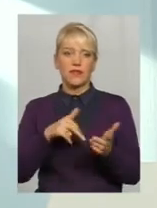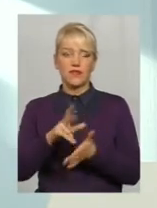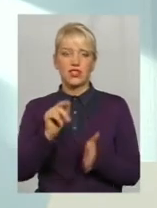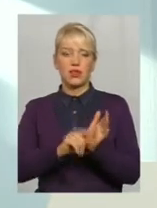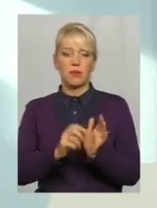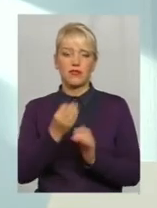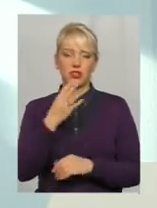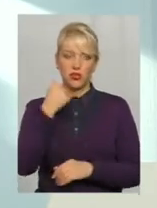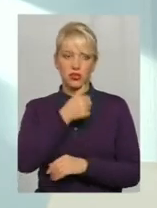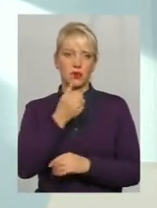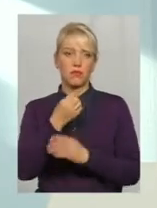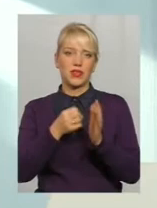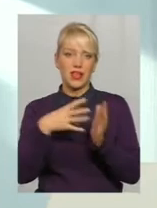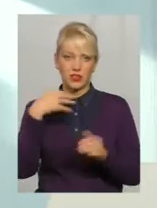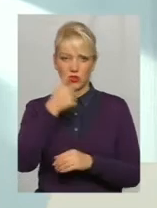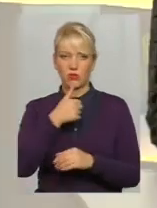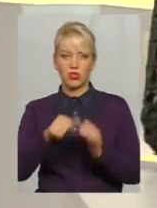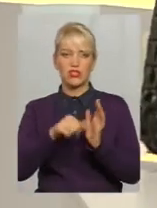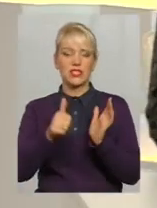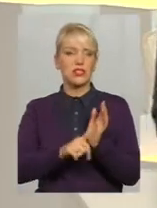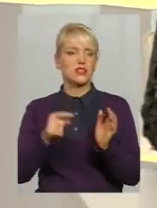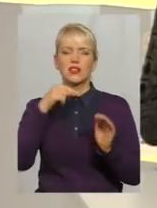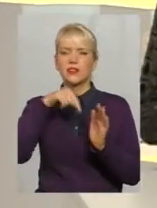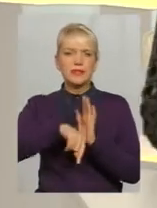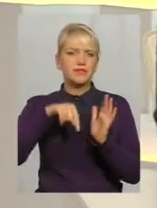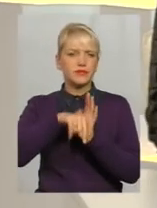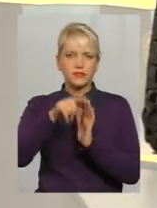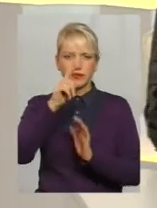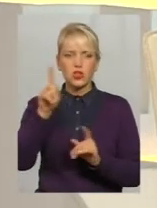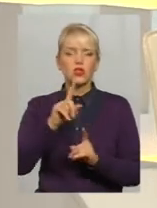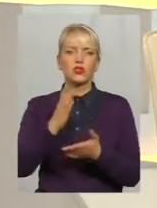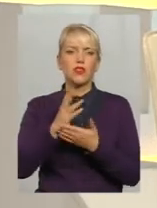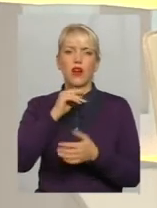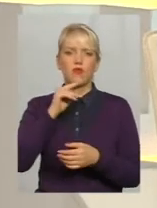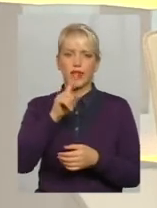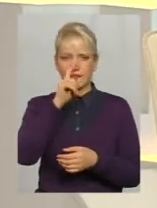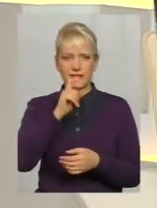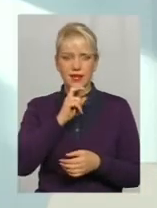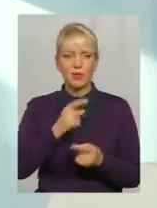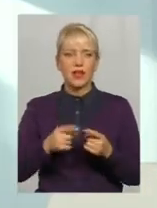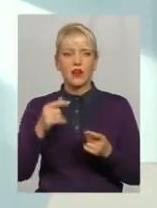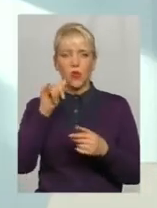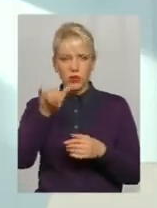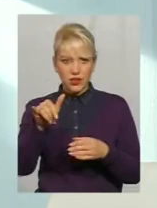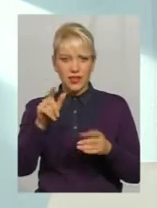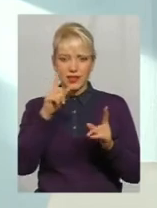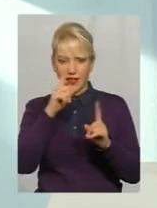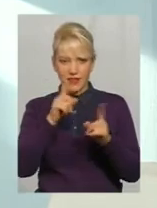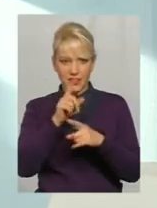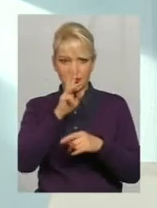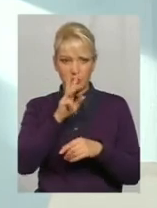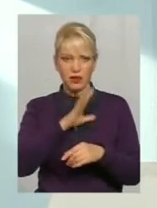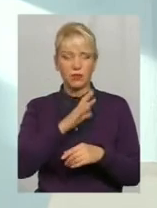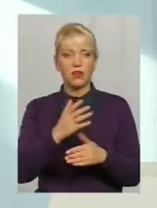14-му році, в 15-му році, в 16-му році. Що це мається на увазі? Одиниця менше коефіцієнт. Тобто в них невеличка зарплата була? Ну